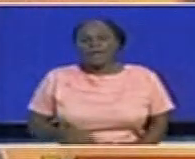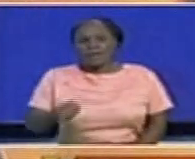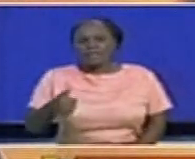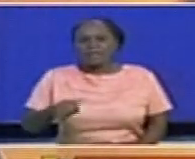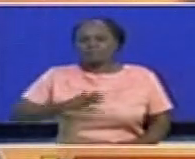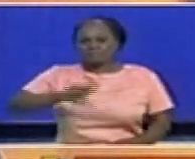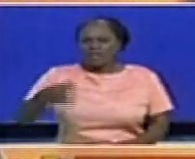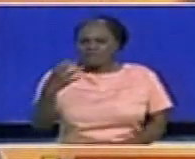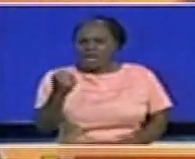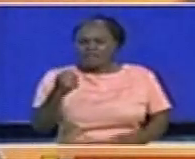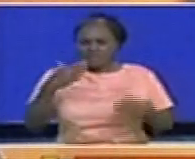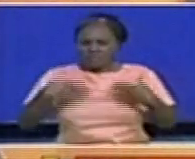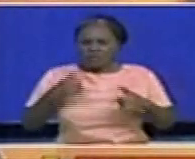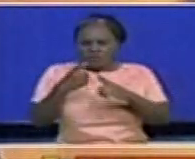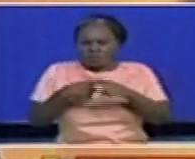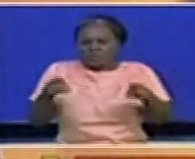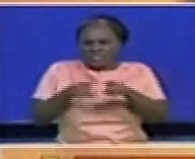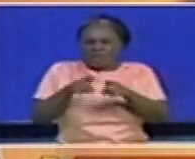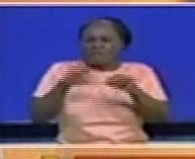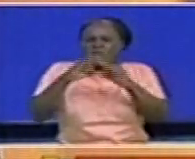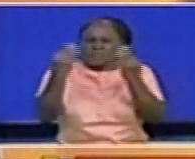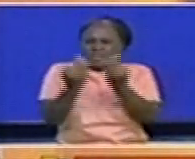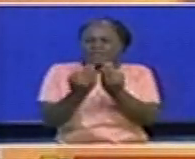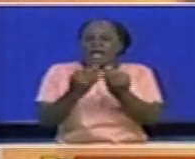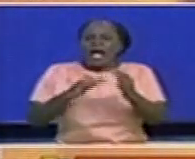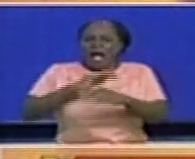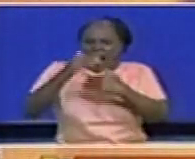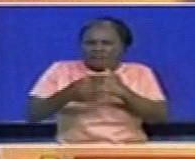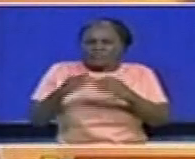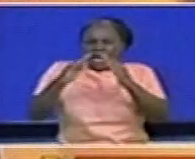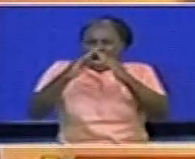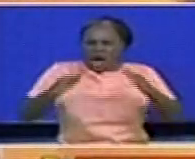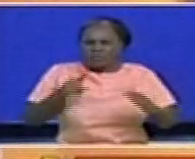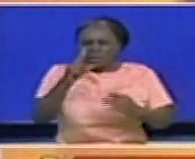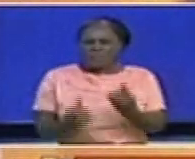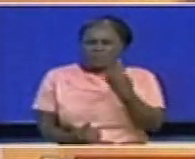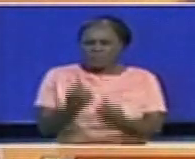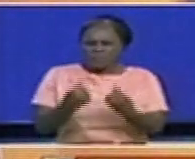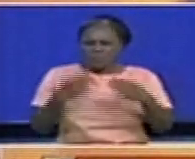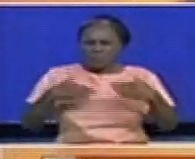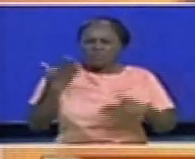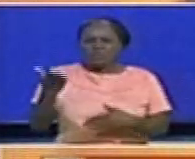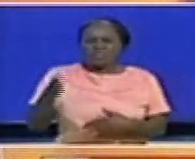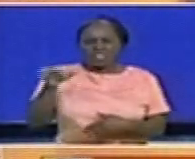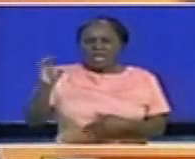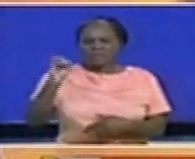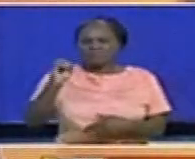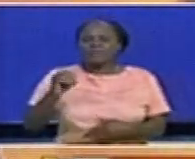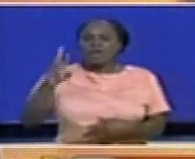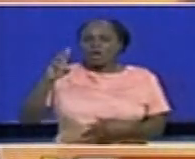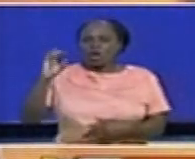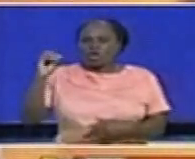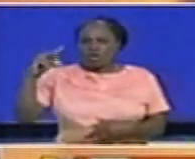watu watano kutoka familia moja wamelazwa hospitali baada ya nyumba yao kuvamiwa na kuchomwa na watu wasiojulikana huko Rongai Nakuru, kufuatia